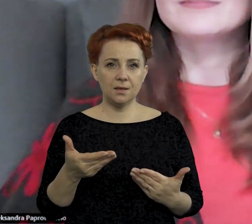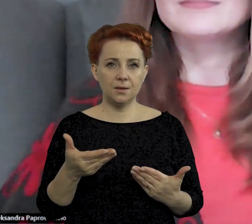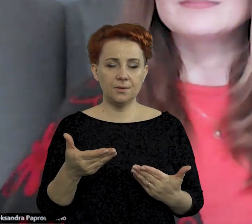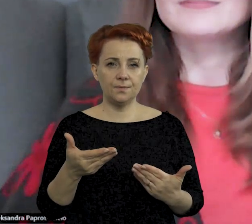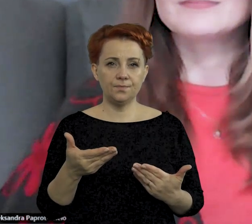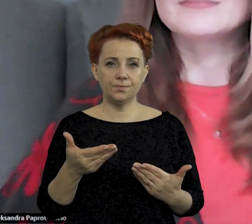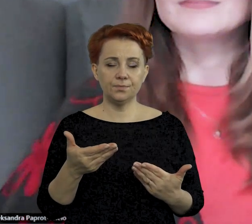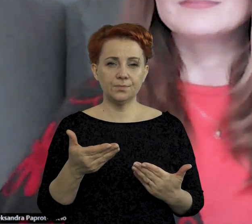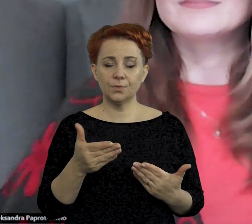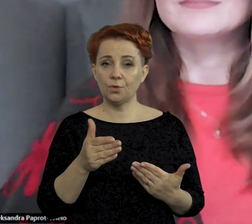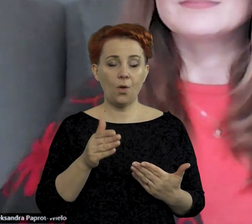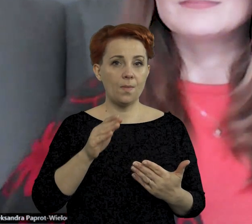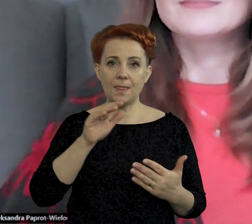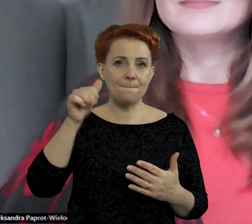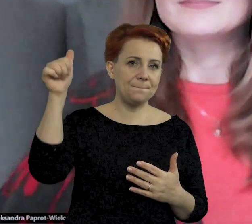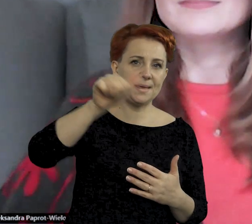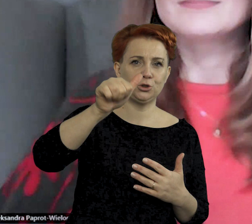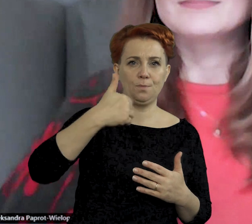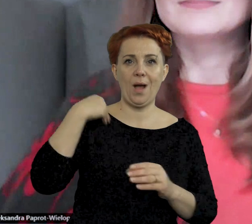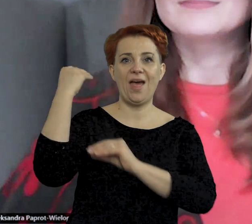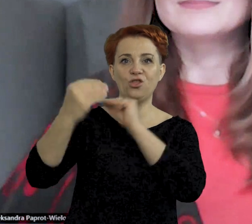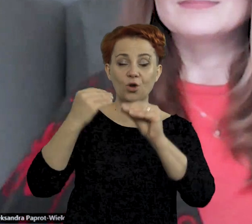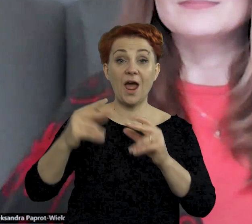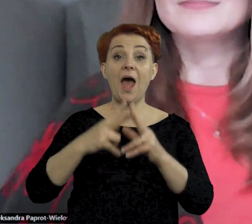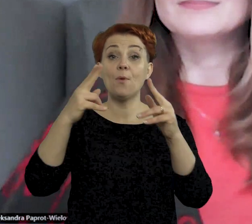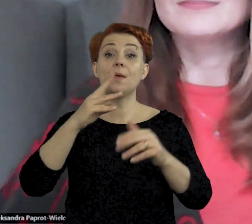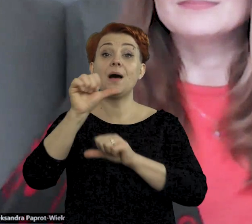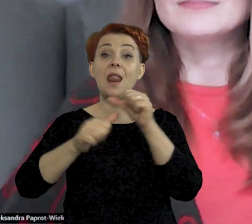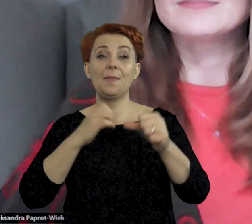na pierwszy plan wychodziła etnografia, lata 90., czyli